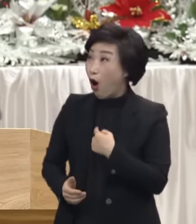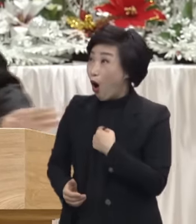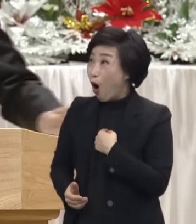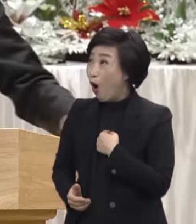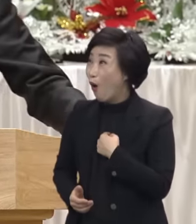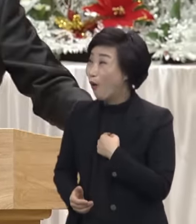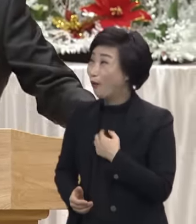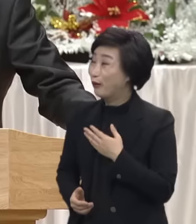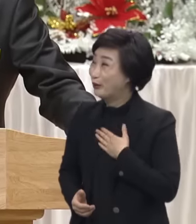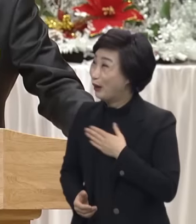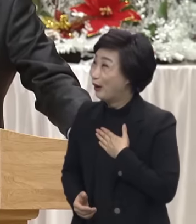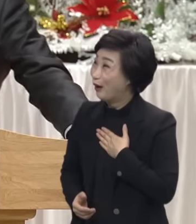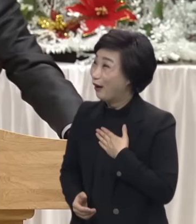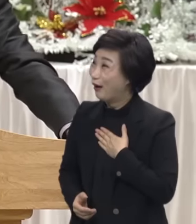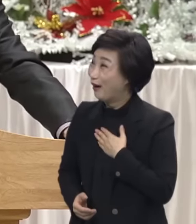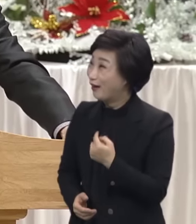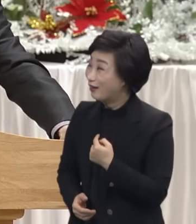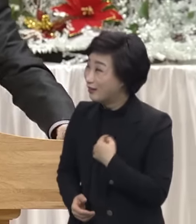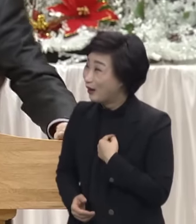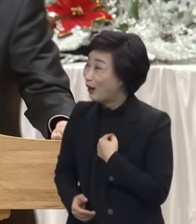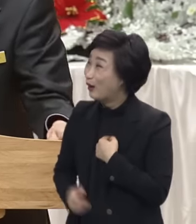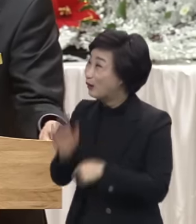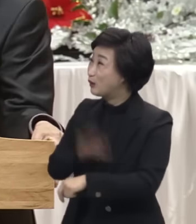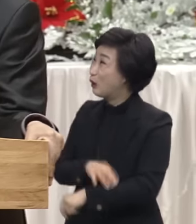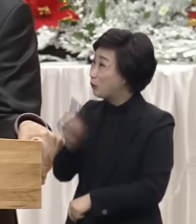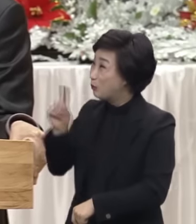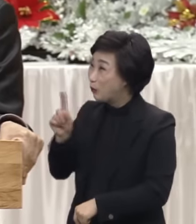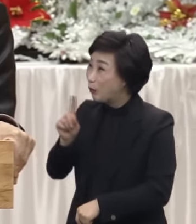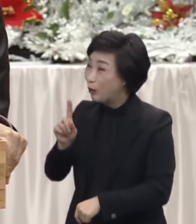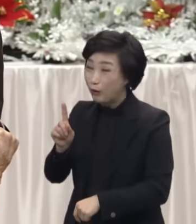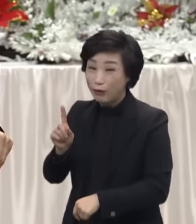아니 우리가 뭐 잘못해까지